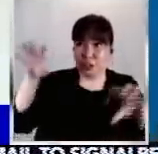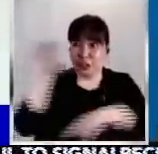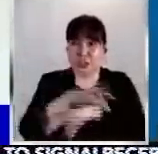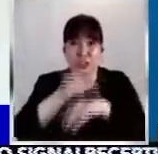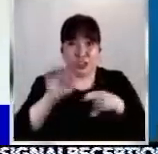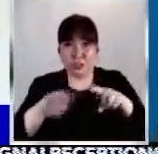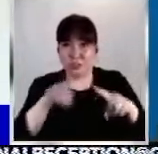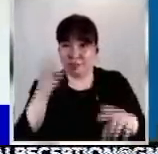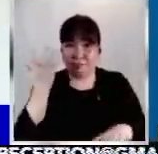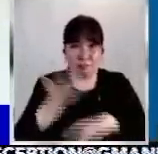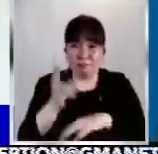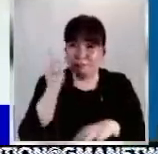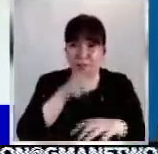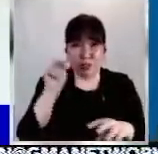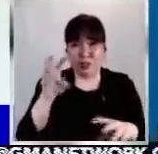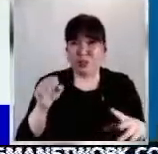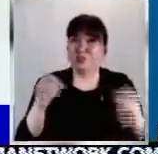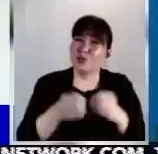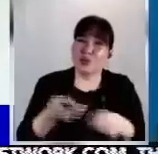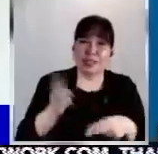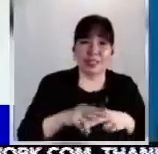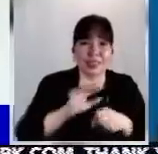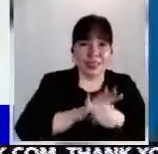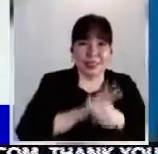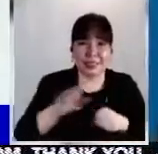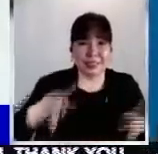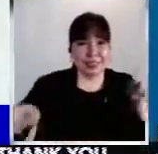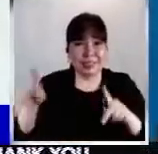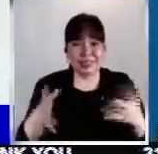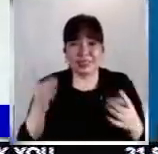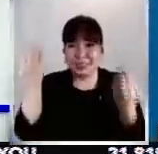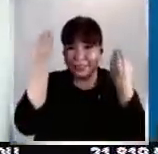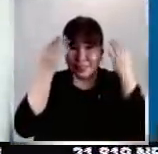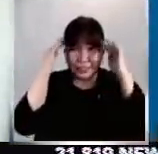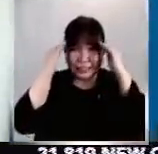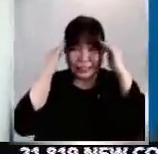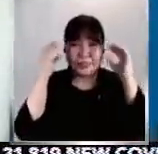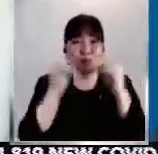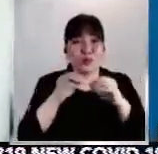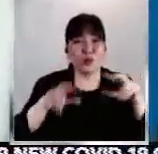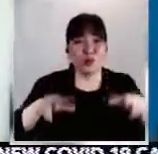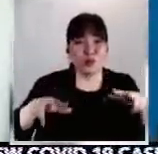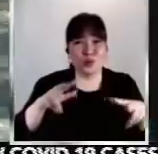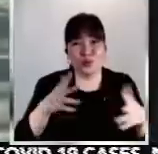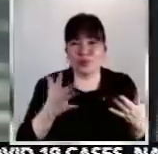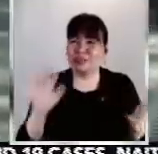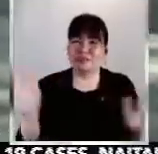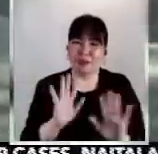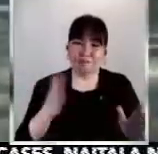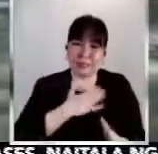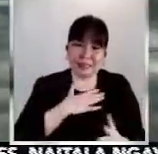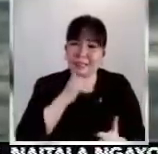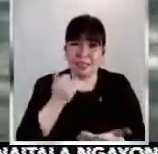contributes to unnecessary anxiety and to needless panic. Hindi po ito nakakatulong.